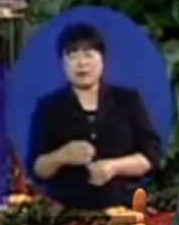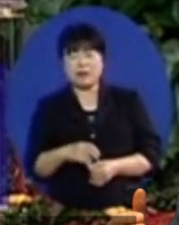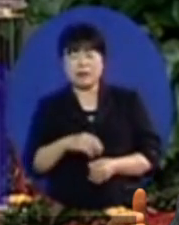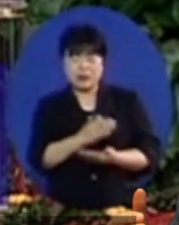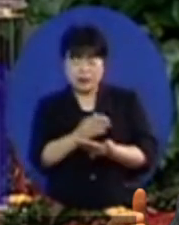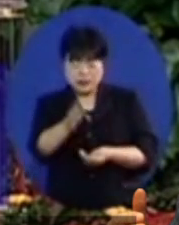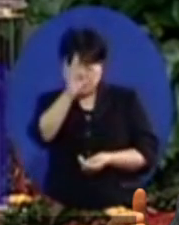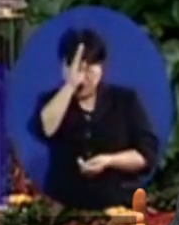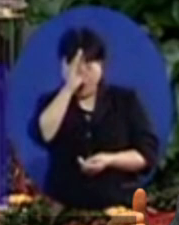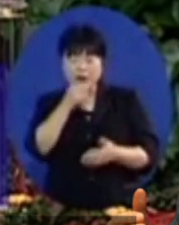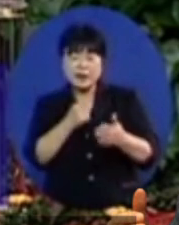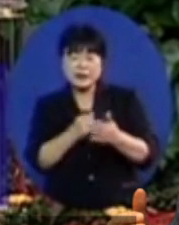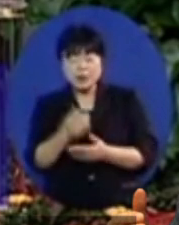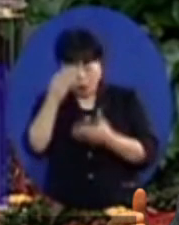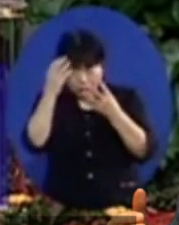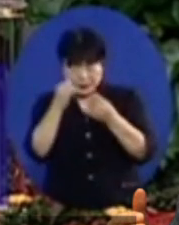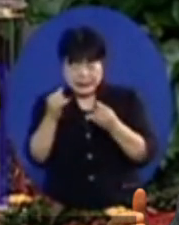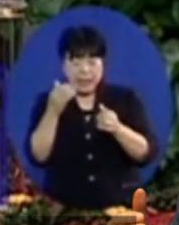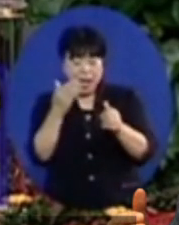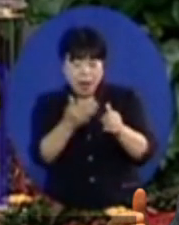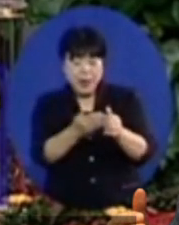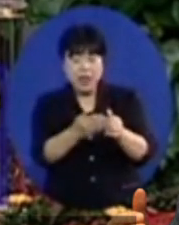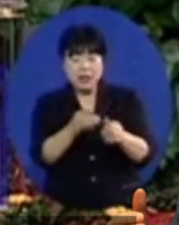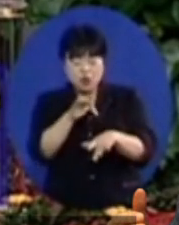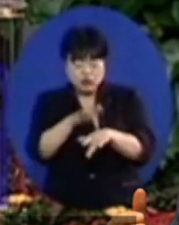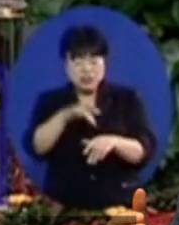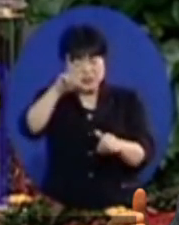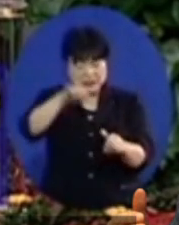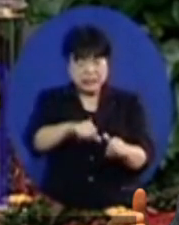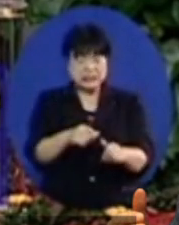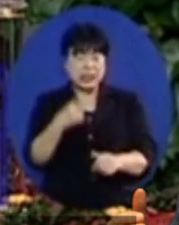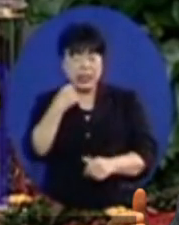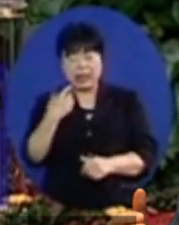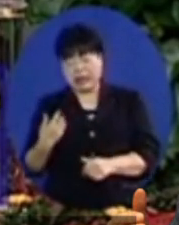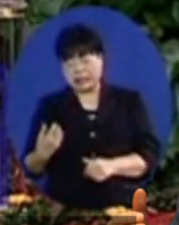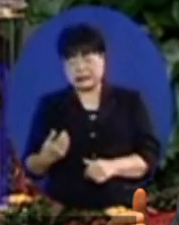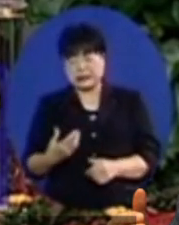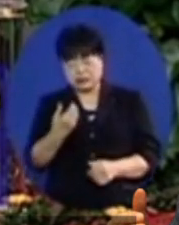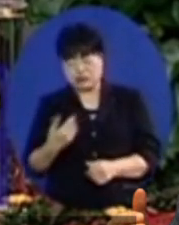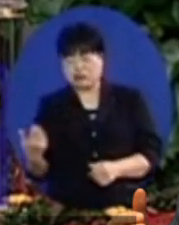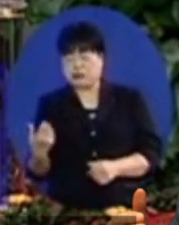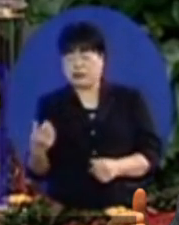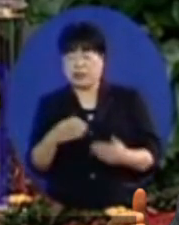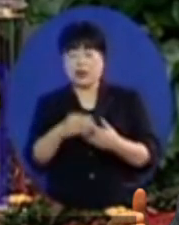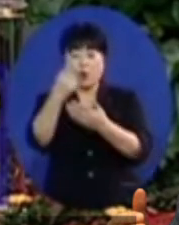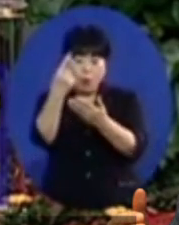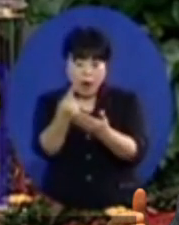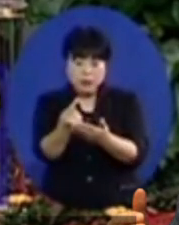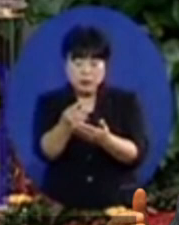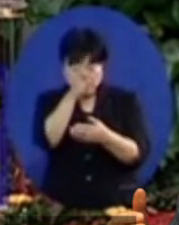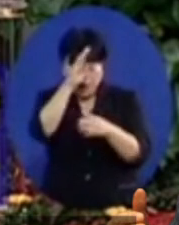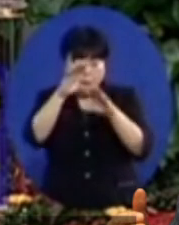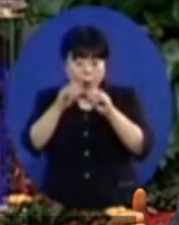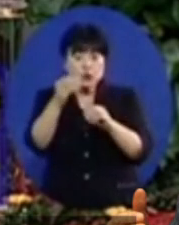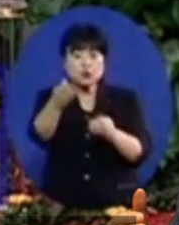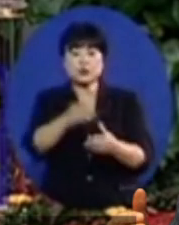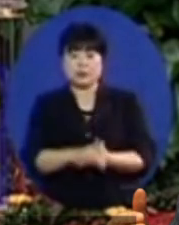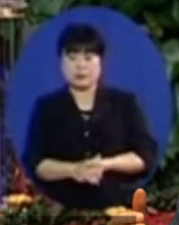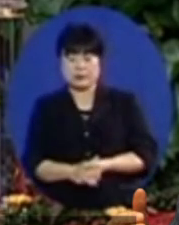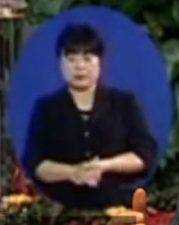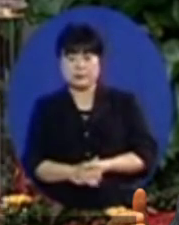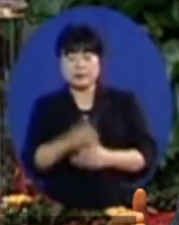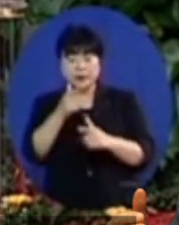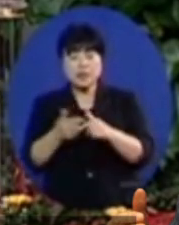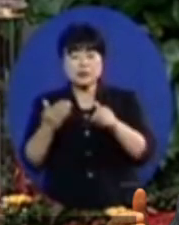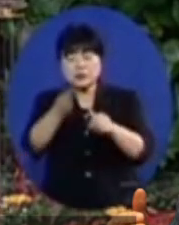병에 걸려서 고통당하는 자 귀신 들린 자 간질하는 자 중풍병자들을 데리고 오니 그들을 고치시더라.